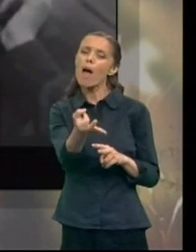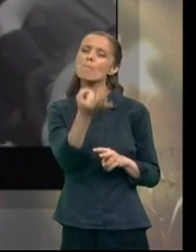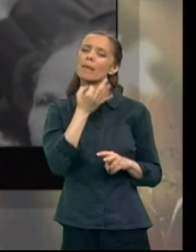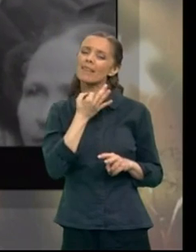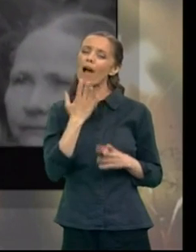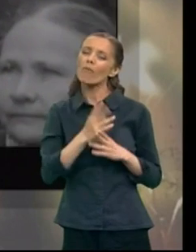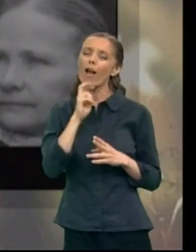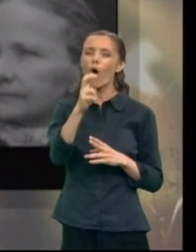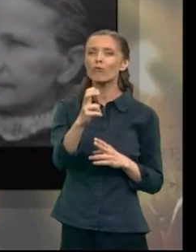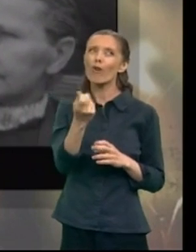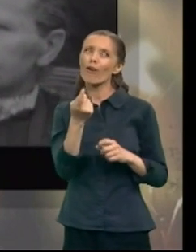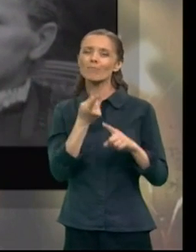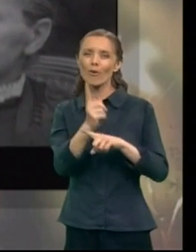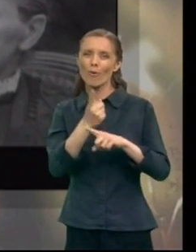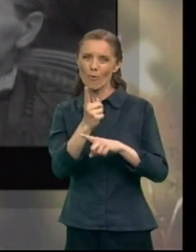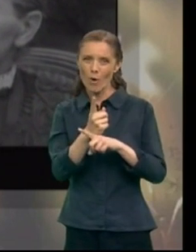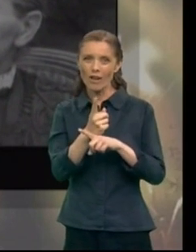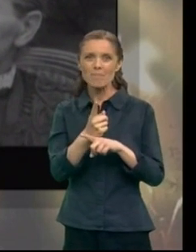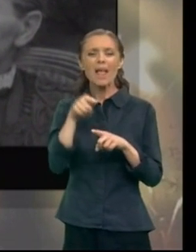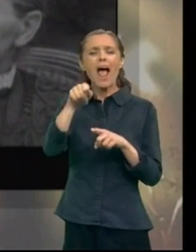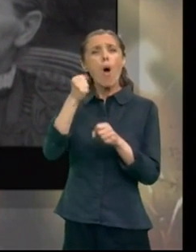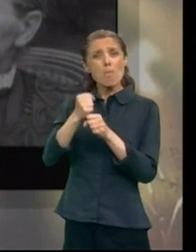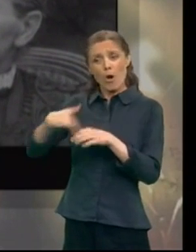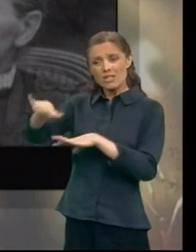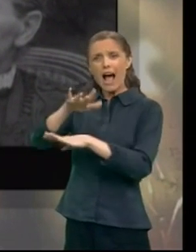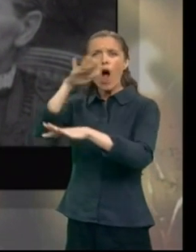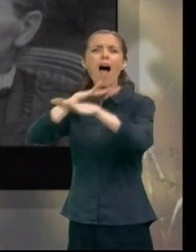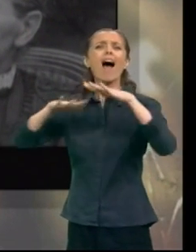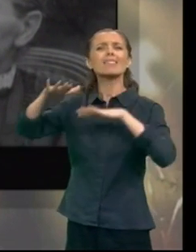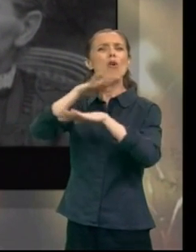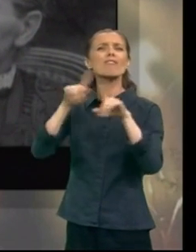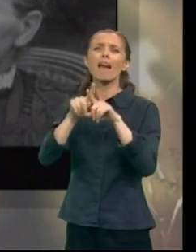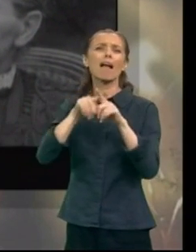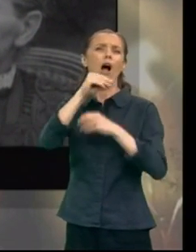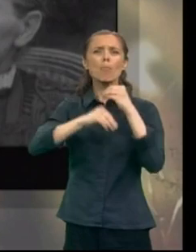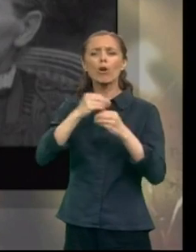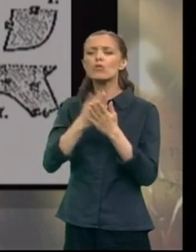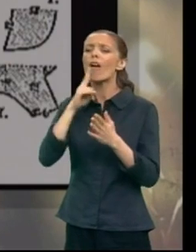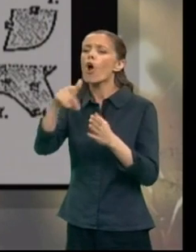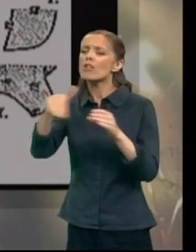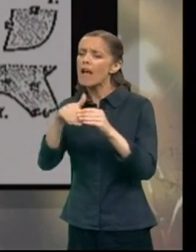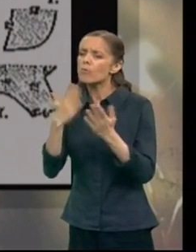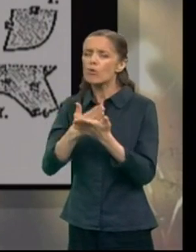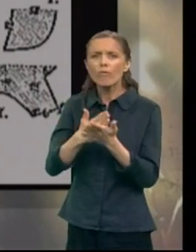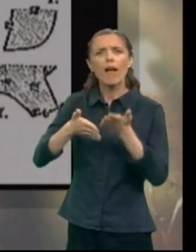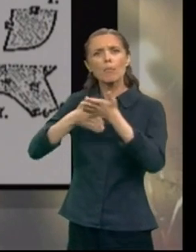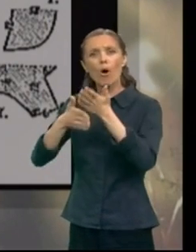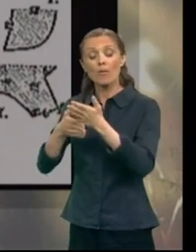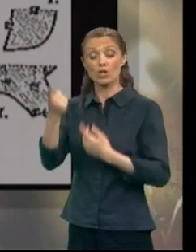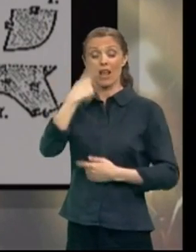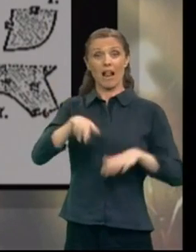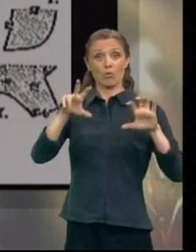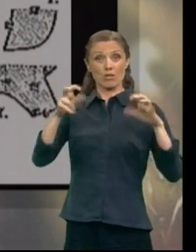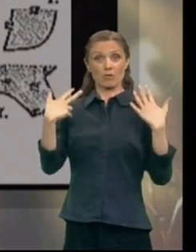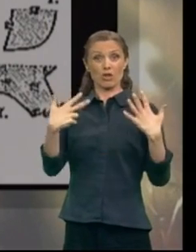humorom. Istu porodičnu atmosferu prenela je na svoj posao, pomažući prijateljski svojim zaposlenima. 1880. godine